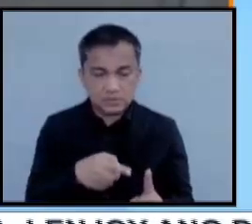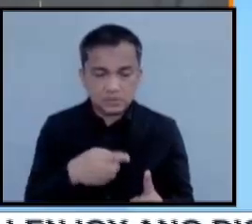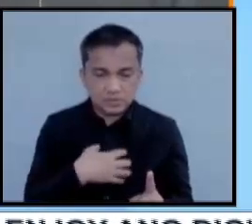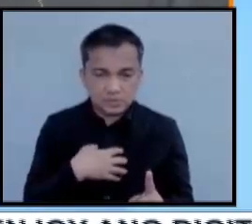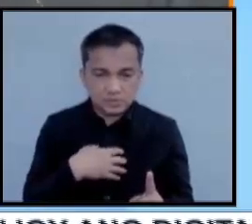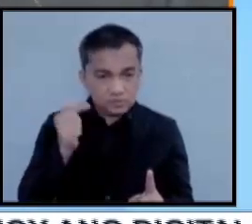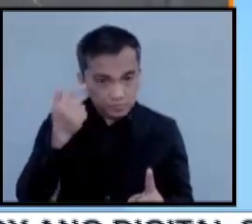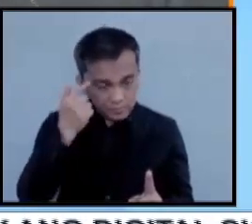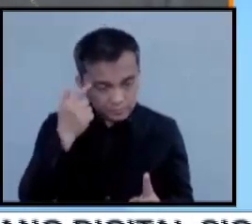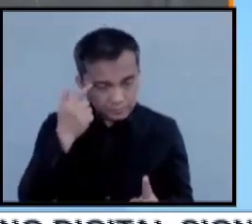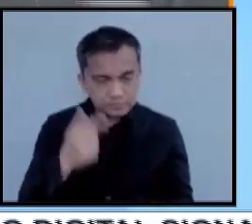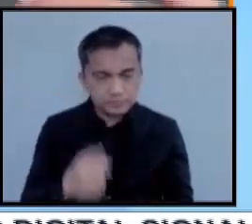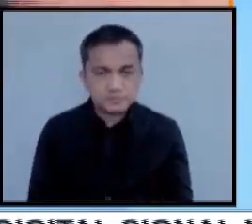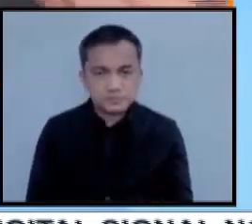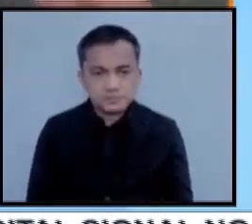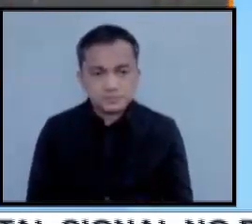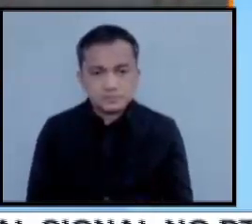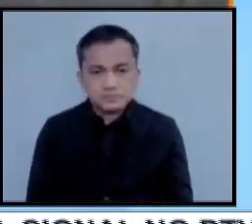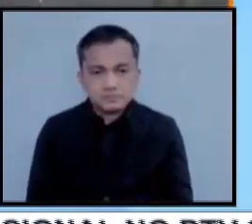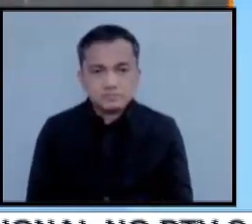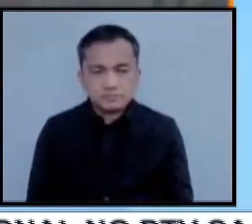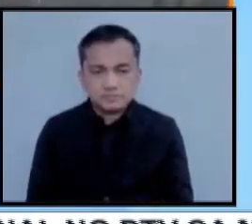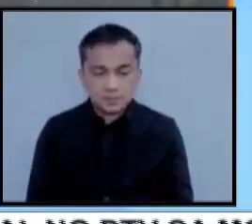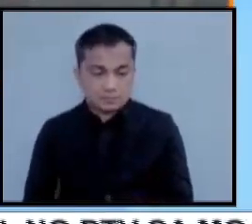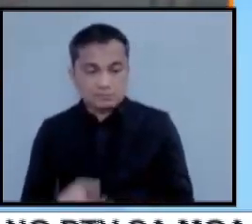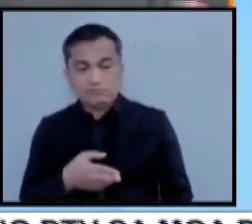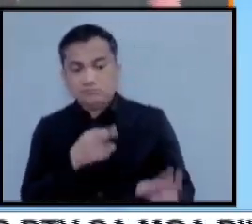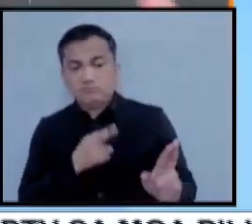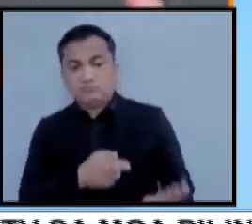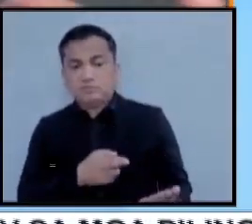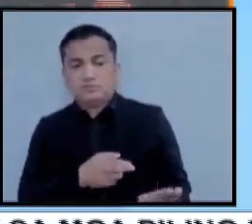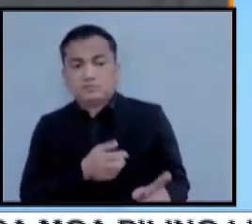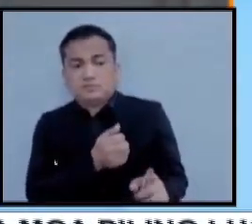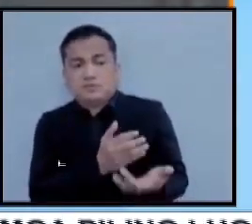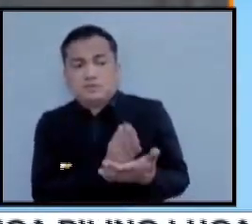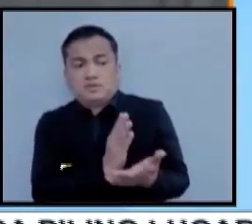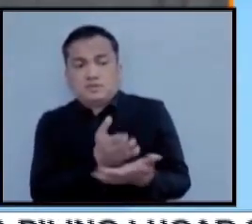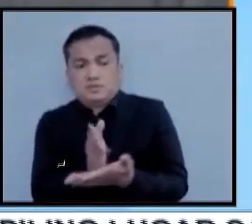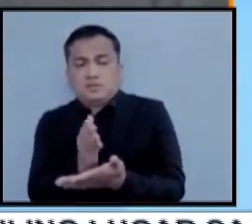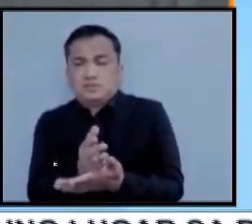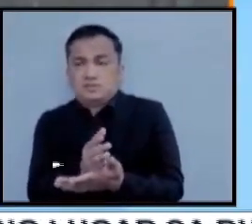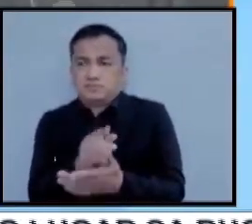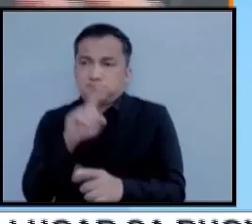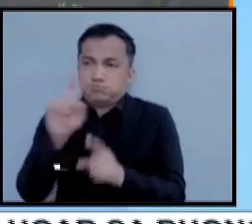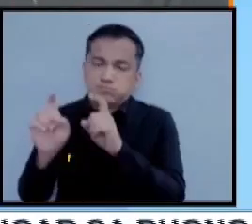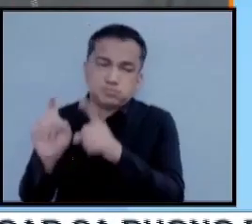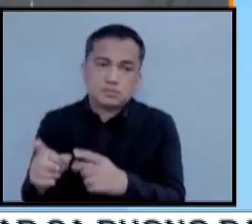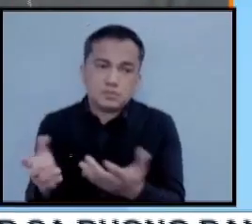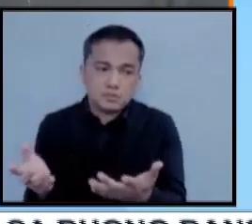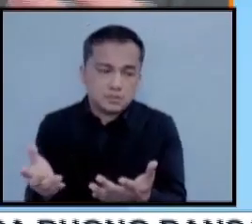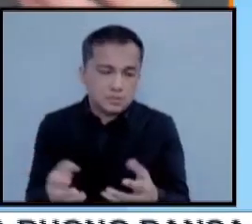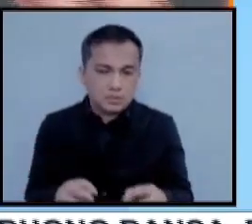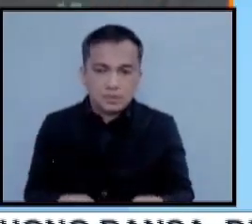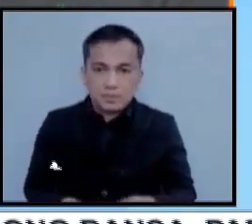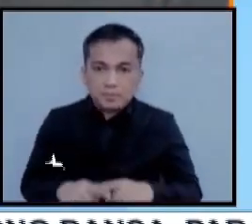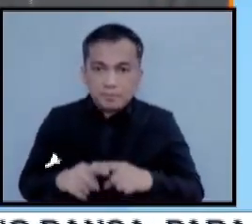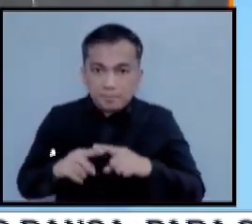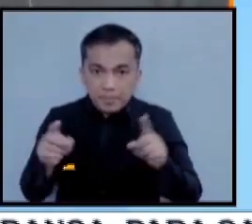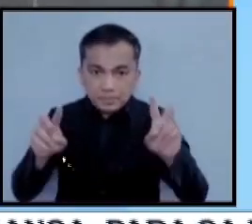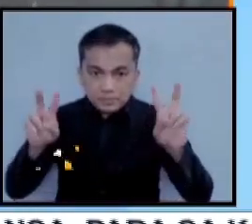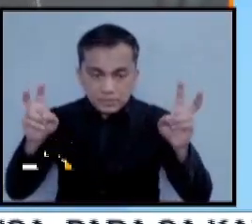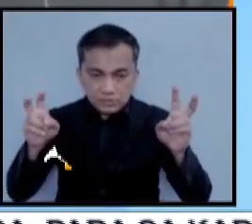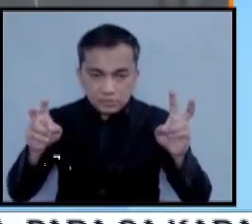reklamo sa gobyerno at ginagalang ko rin ng karapatan ang mga taong mag-tiis pero sa usapin ng